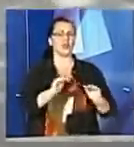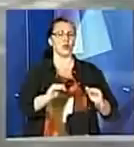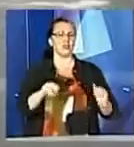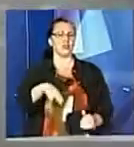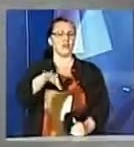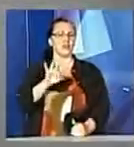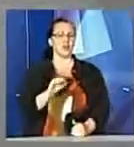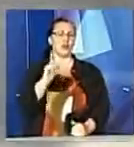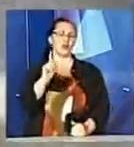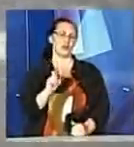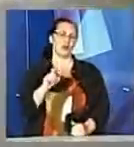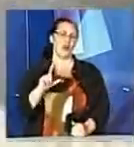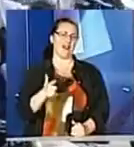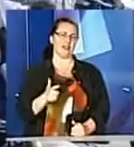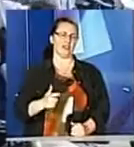100 гривень.